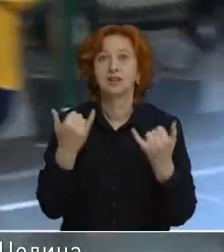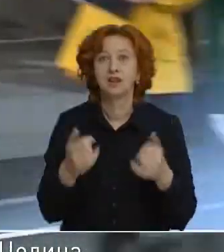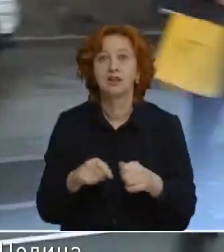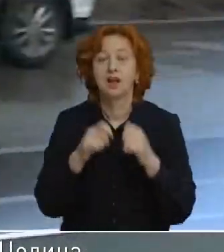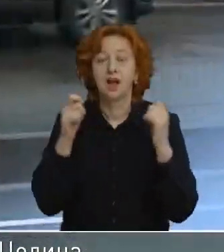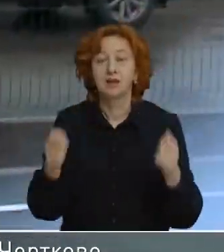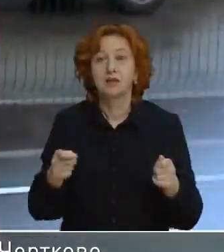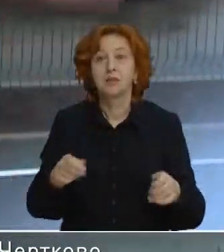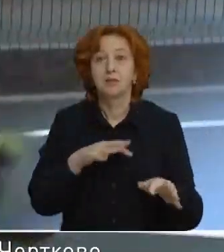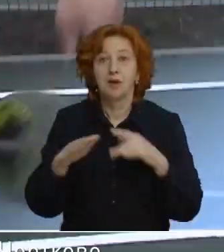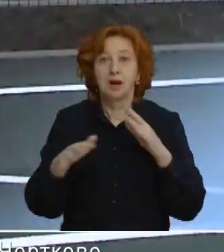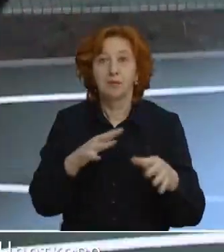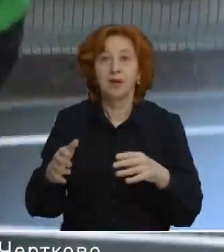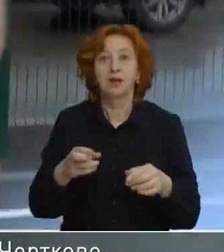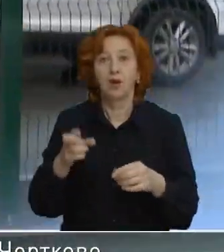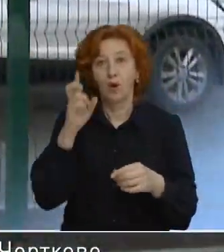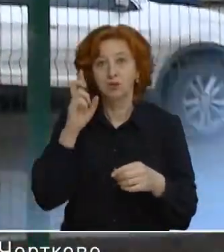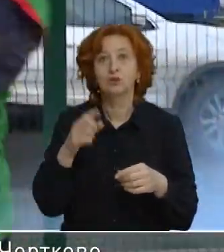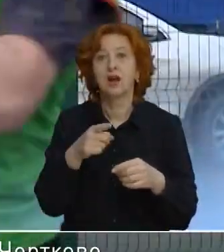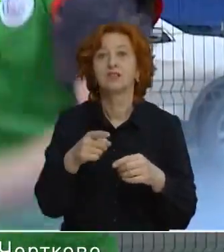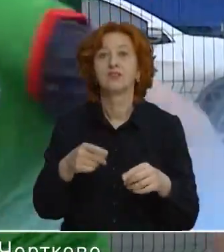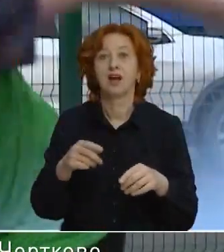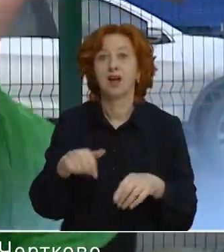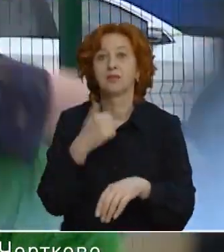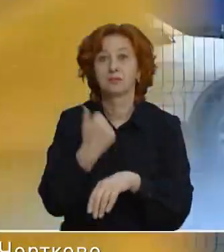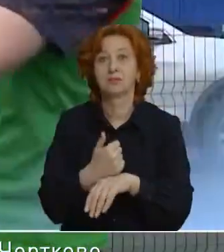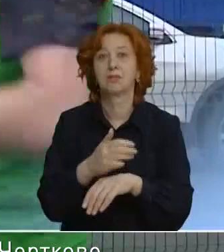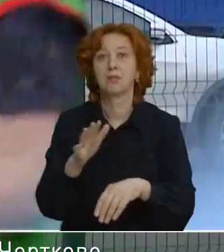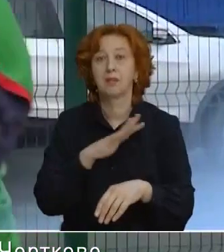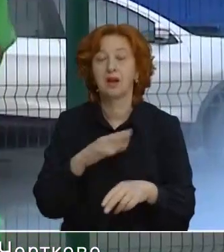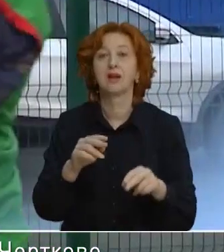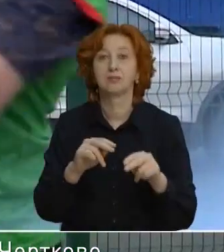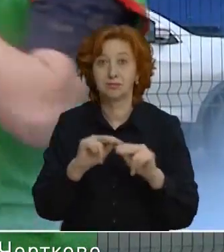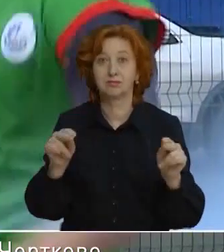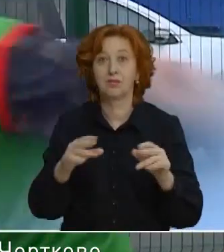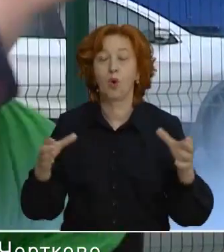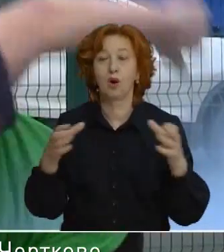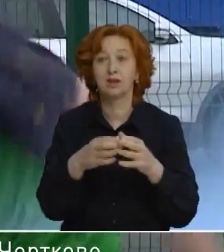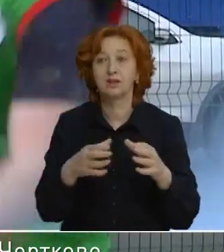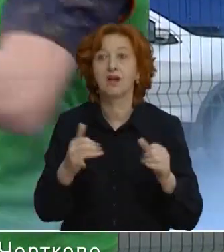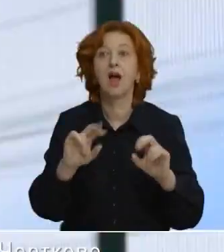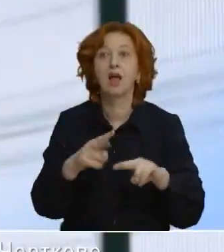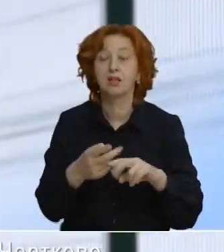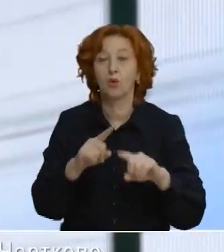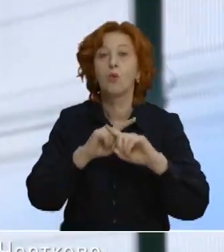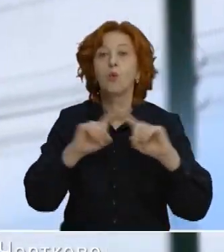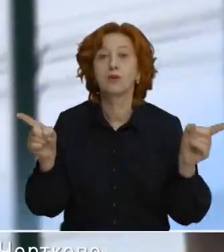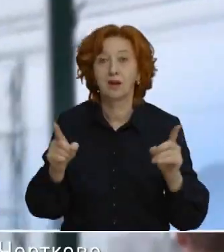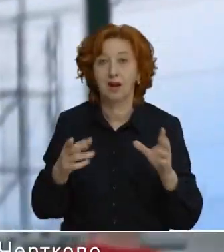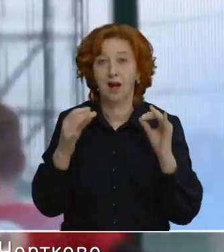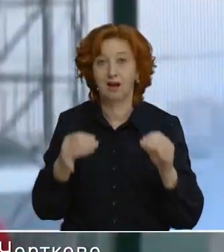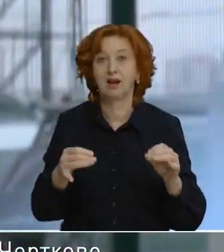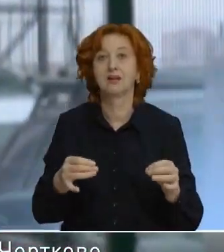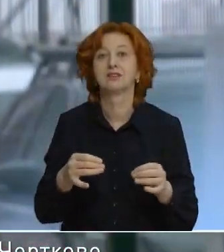спортивный праздник «Спортивная эстафета ГТО», в которой приняли участие 9 коллективов. Она уникальна тем, что в ней важен не только бег, но